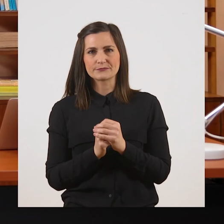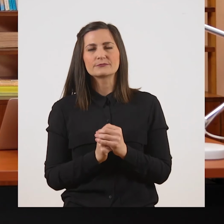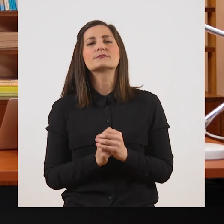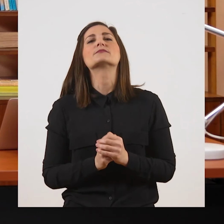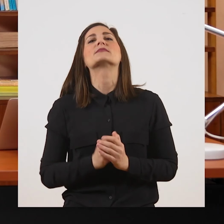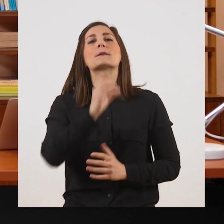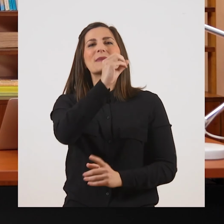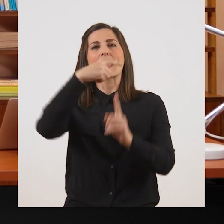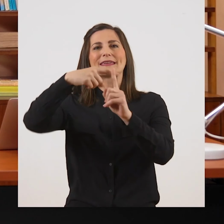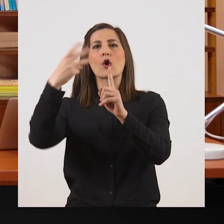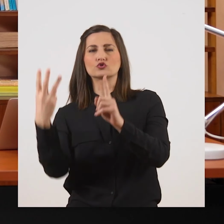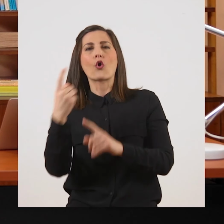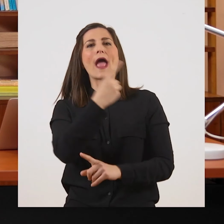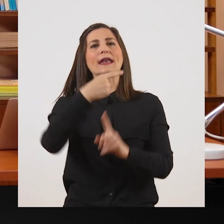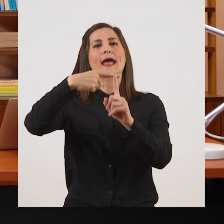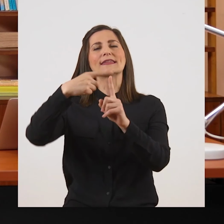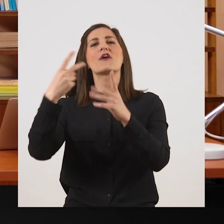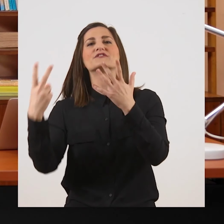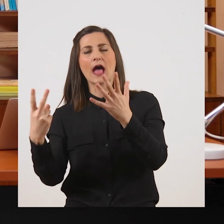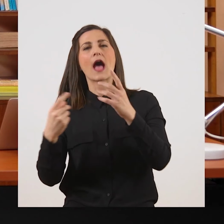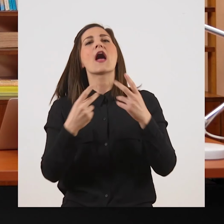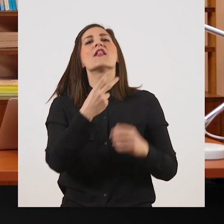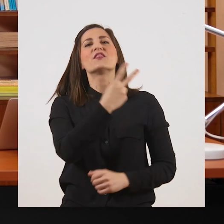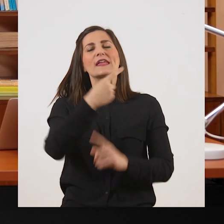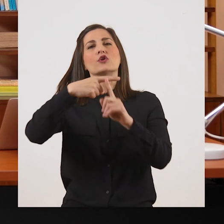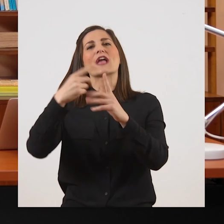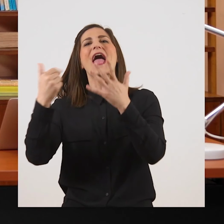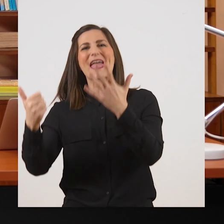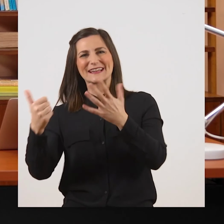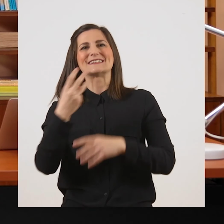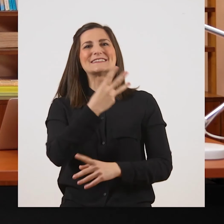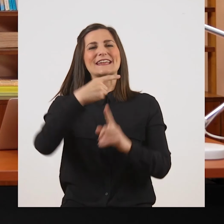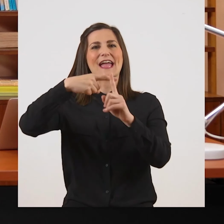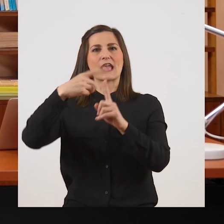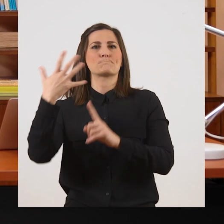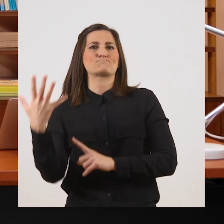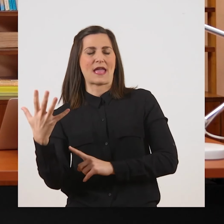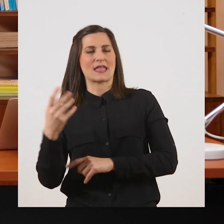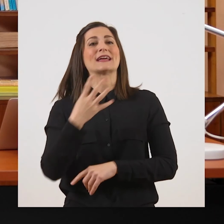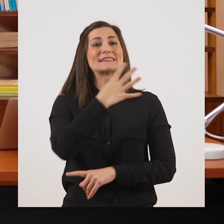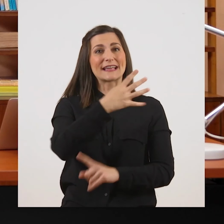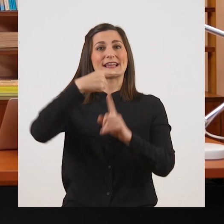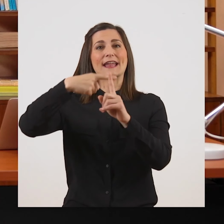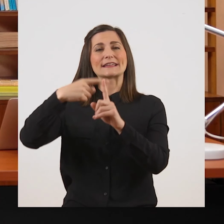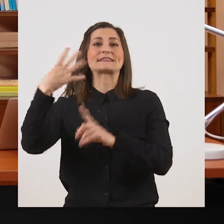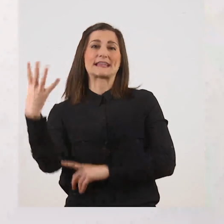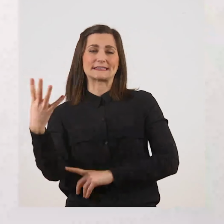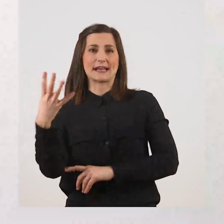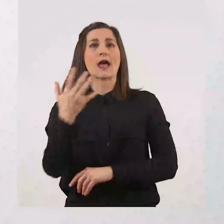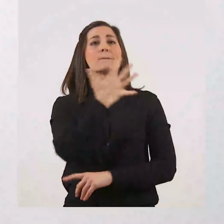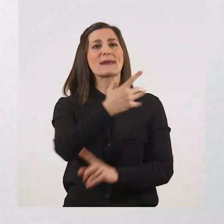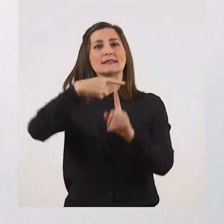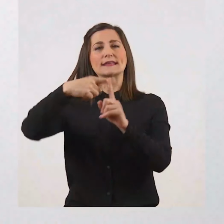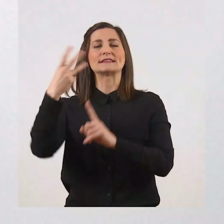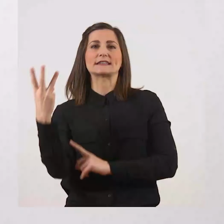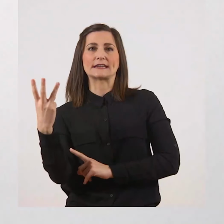0 και 8, 1 και 7, 2 και 6, 3 και 5, 4 και 4,